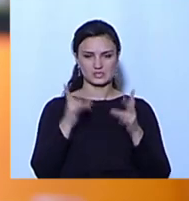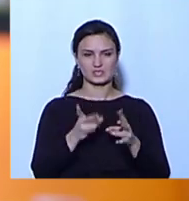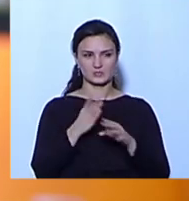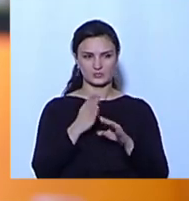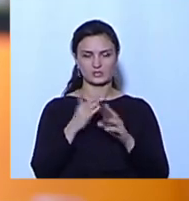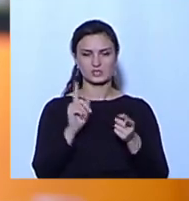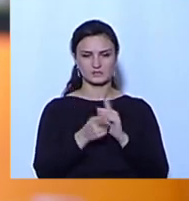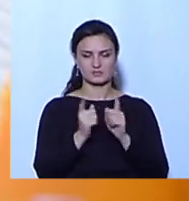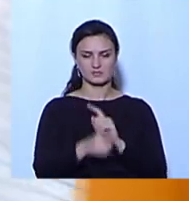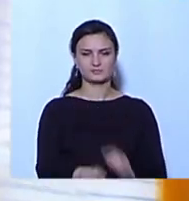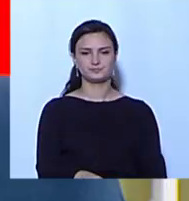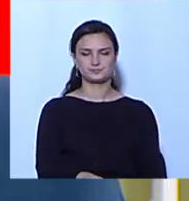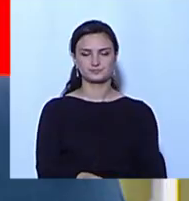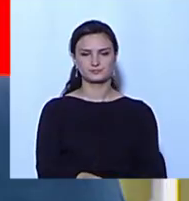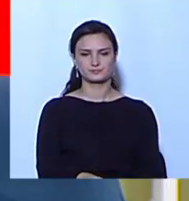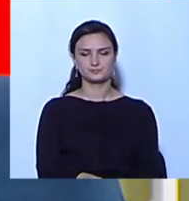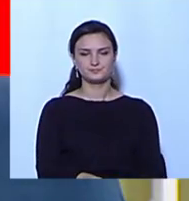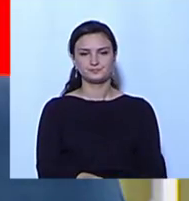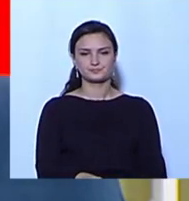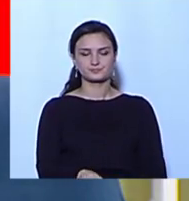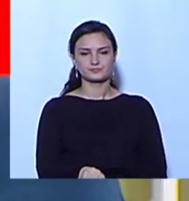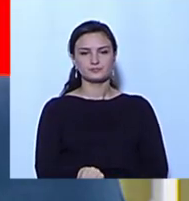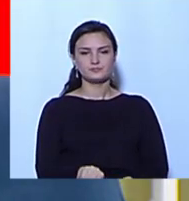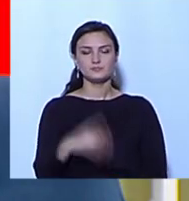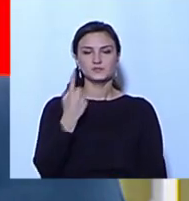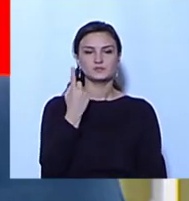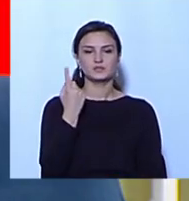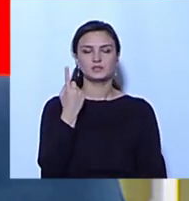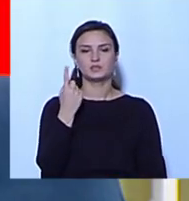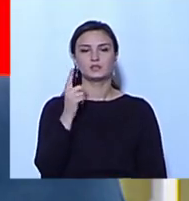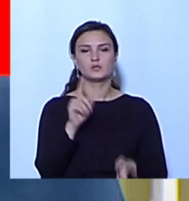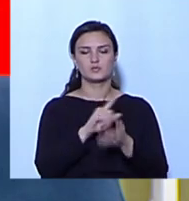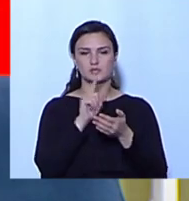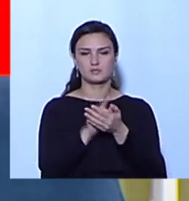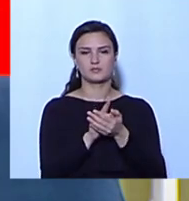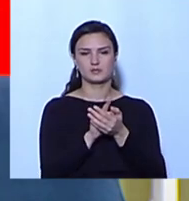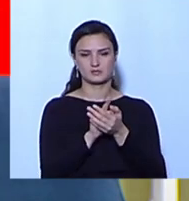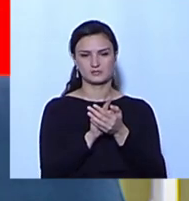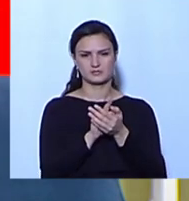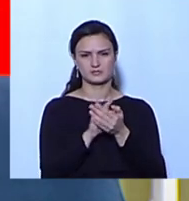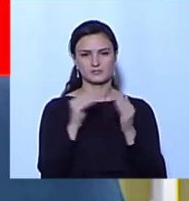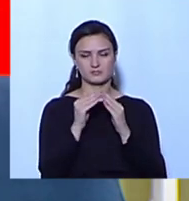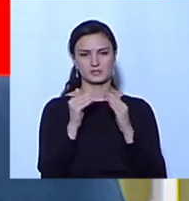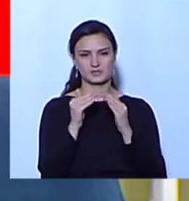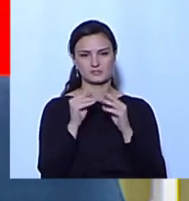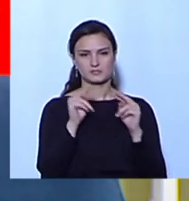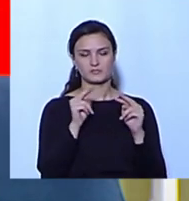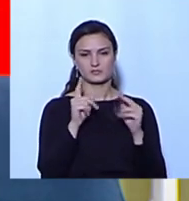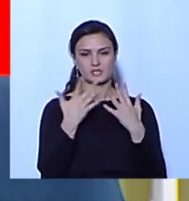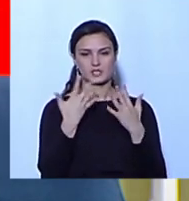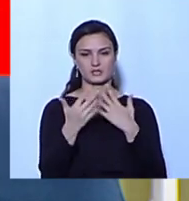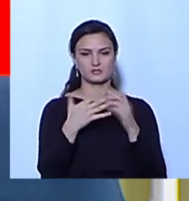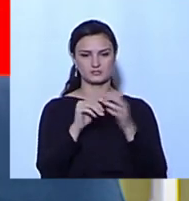დაზიანებულია, რასაკვირველია, თუ დაზიანებულია. პირველი ღონისძიება, აუცილებელი ღონისძიება ბინის პირობებში მოვლის, ეს არის ხელის